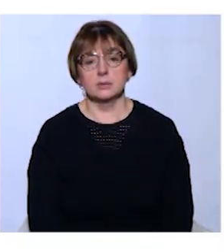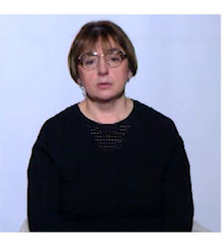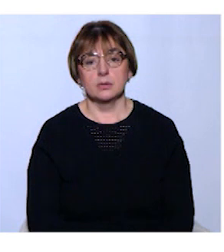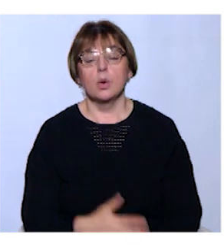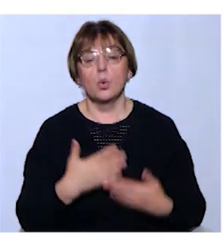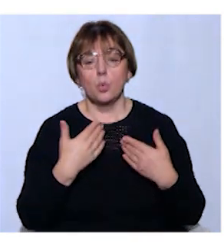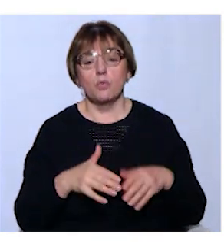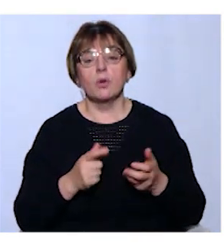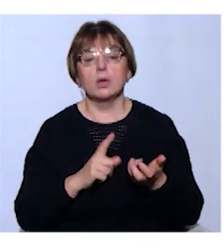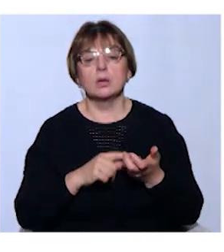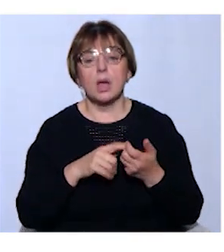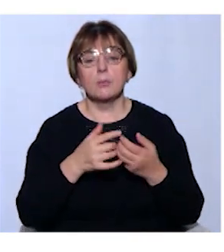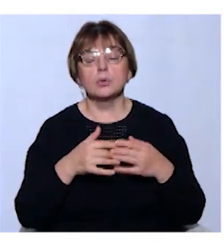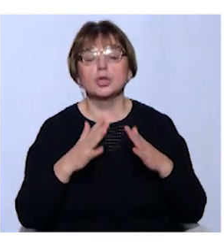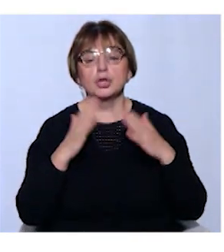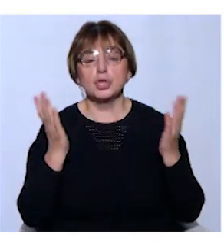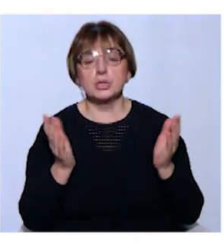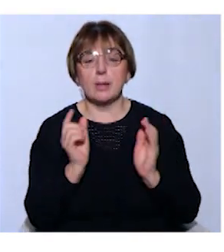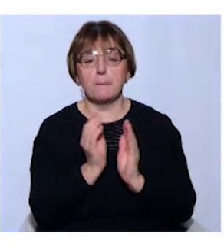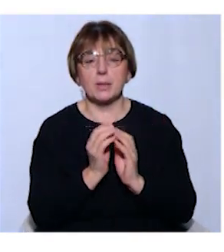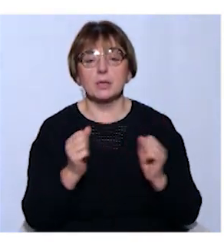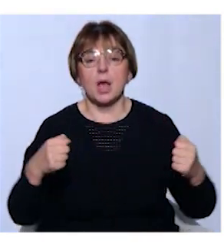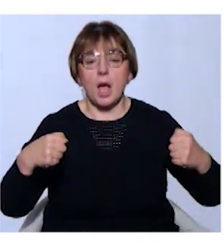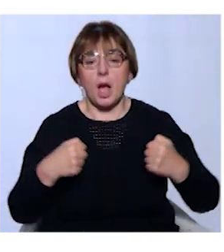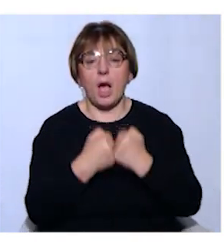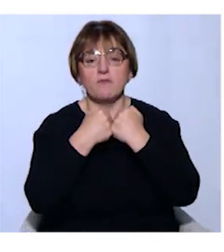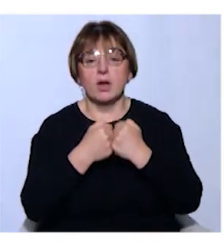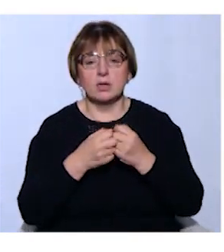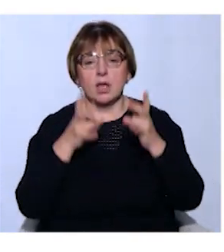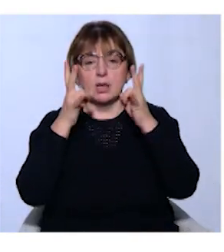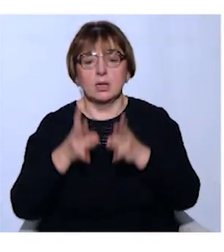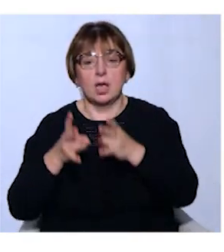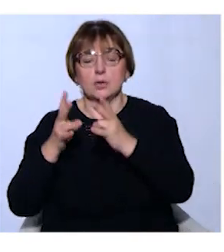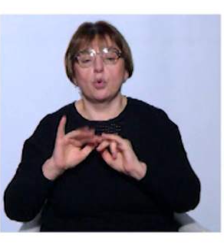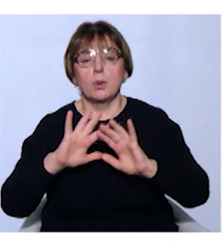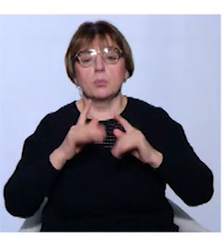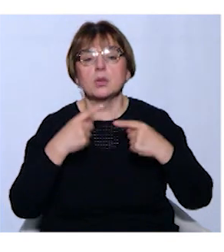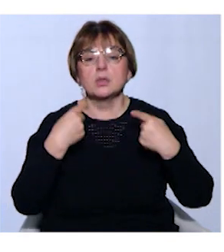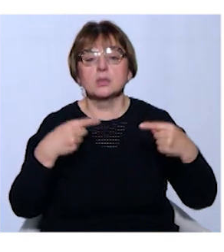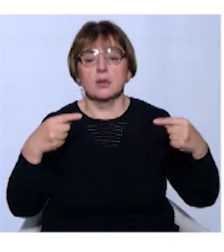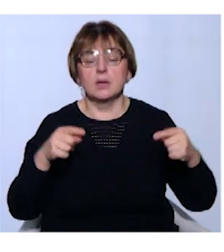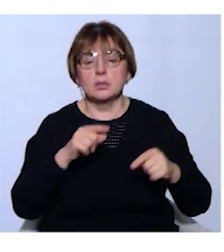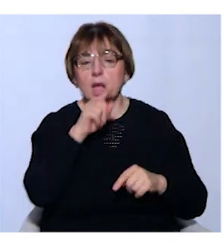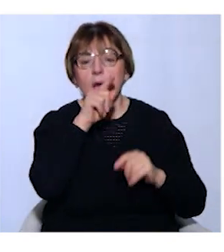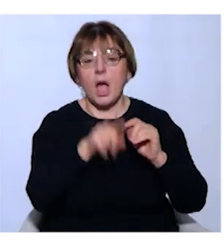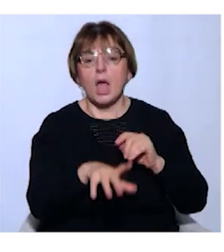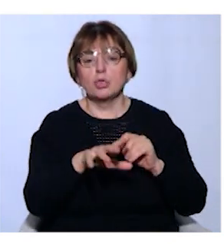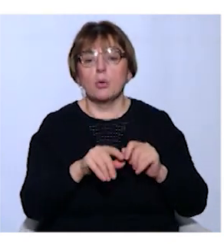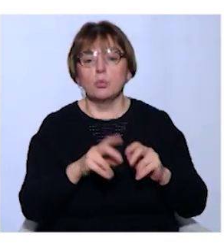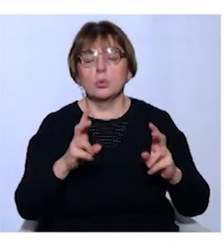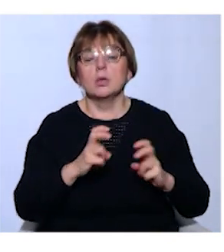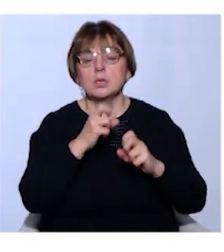უკვე რამოდენიმე დიდი და პატარა ავარია, კატასტროფა, რომელიც მოხდა სხვადასხვა ატომურ